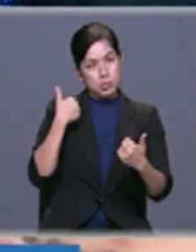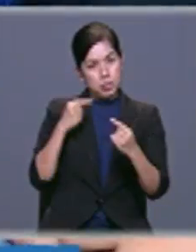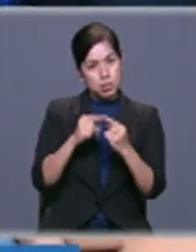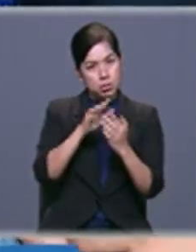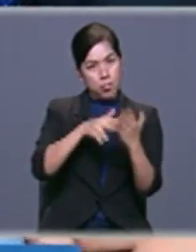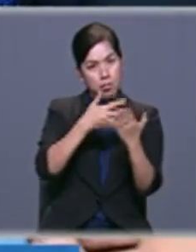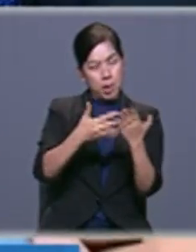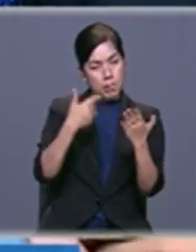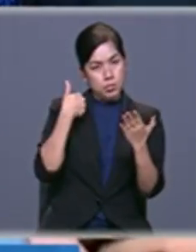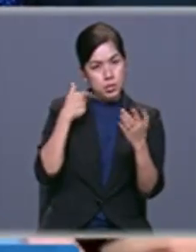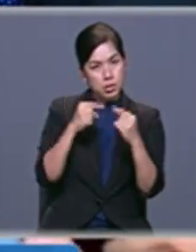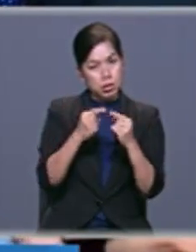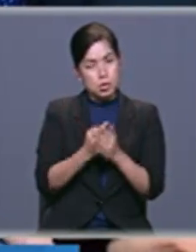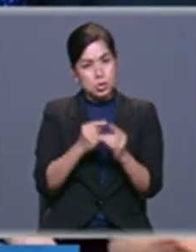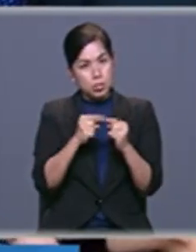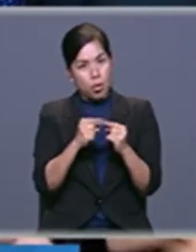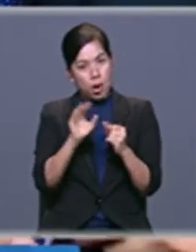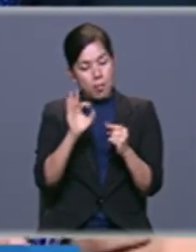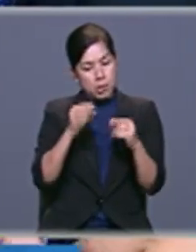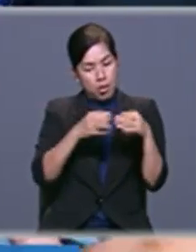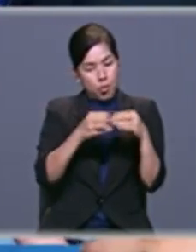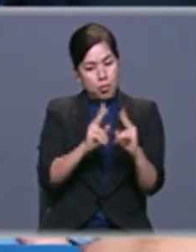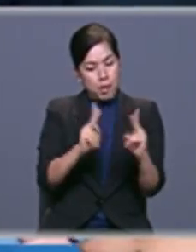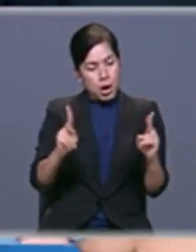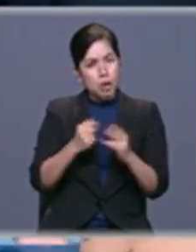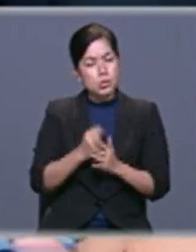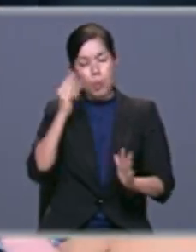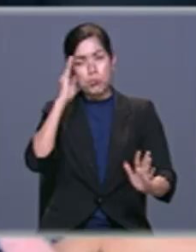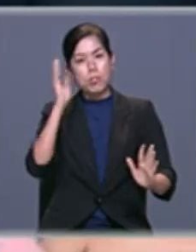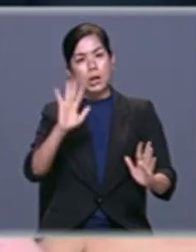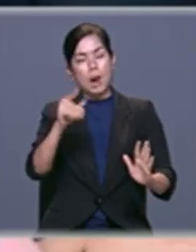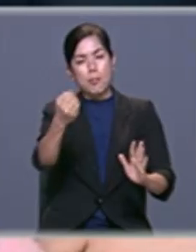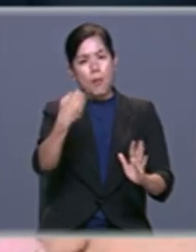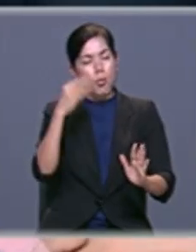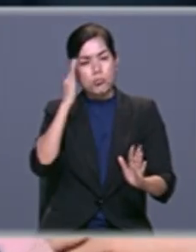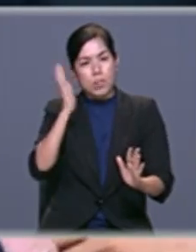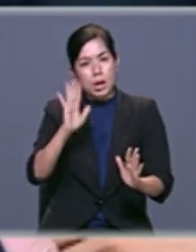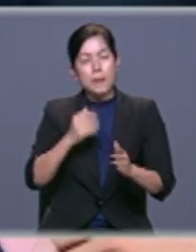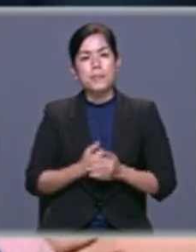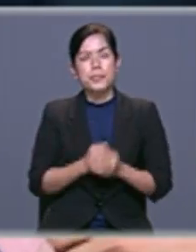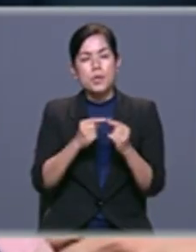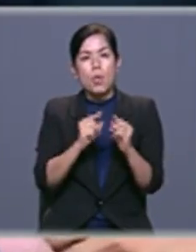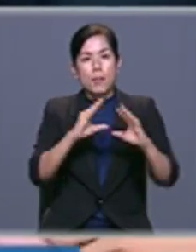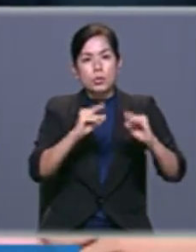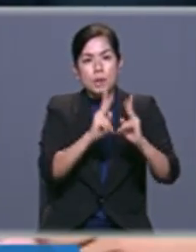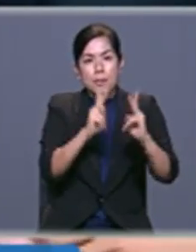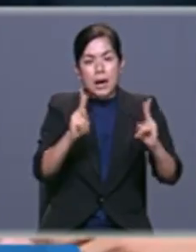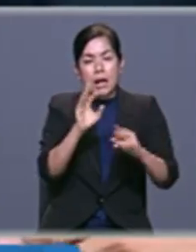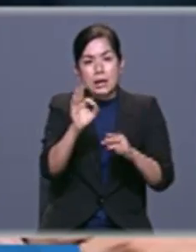ครับ ใครนะ เห็นท่านนรงมา ซึ่งเข้ามาใช่ ไม่ได้ประชุมคณะกรรมการคัดเลือกสวคร ับไม่ประชุ